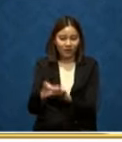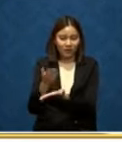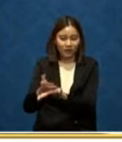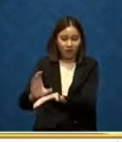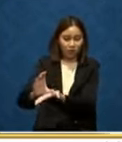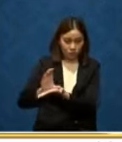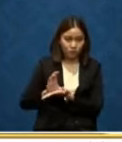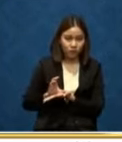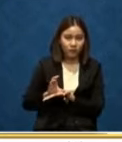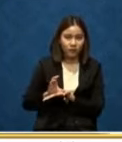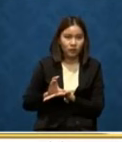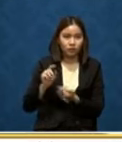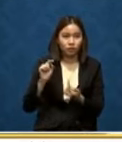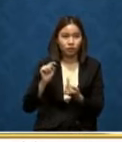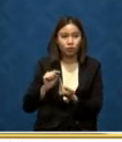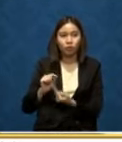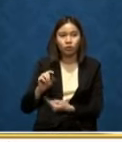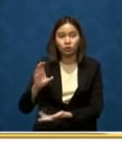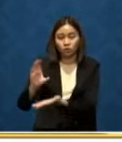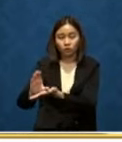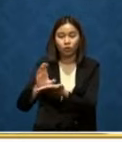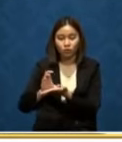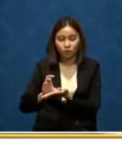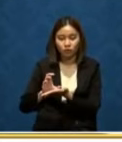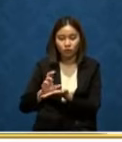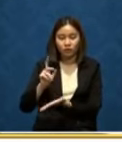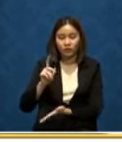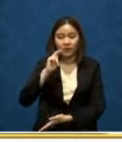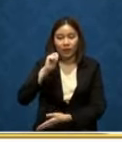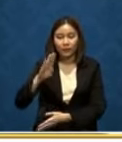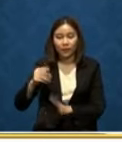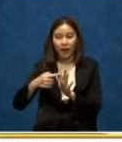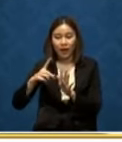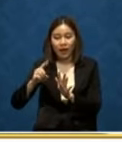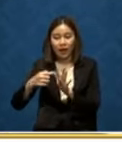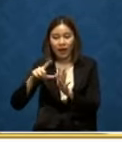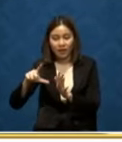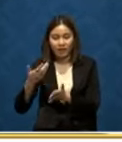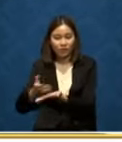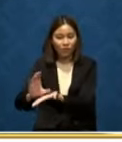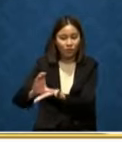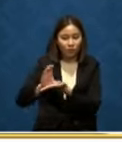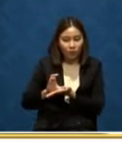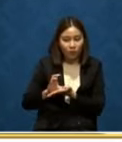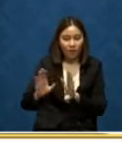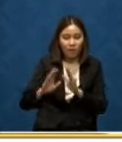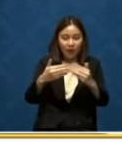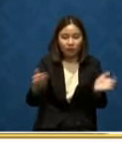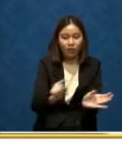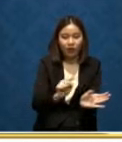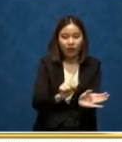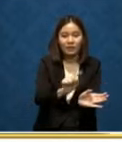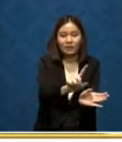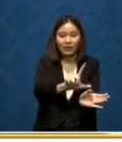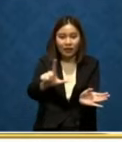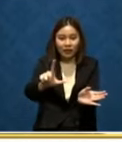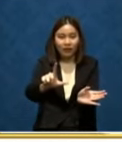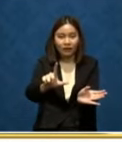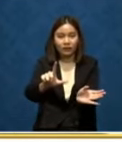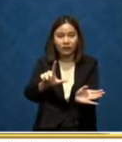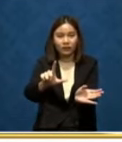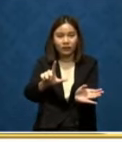เงินอุดหนุนกองทุนน้ำบาดาลเนี่ยนะครับจากการขุดเจาะบ่อบาดาล 1บ่อประมาณ 1ล้านบาทแต่ว่า